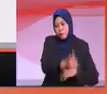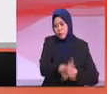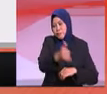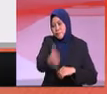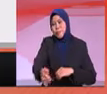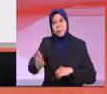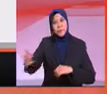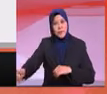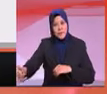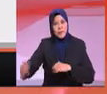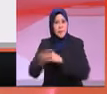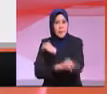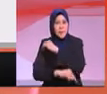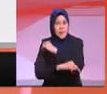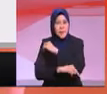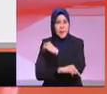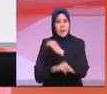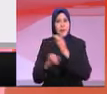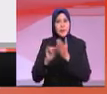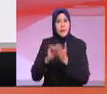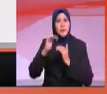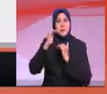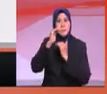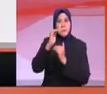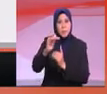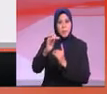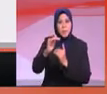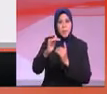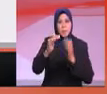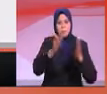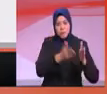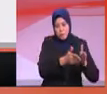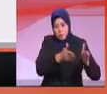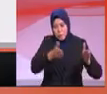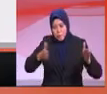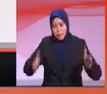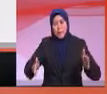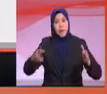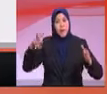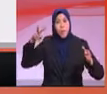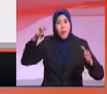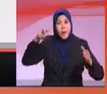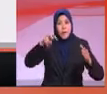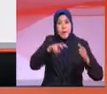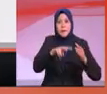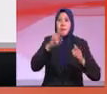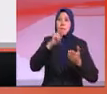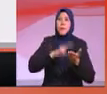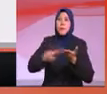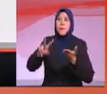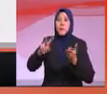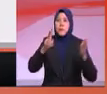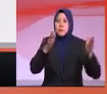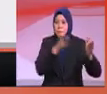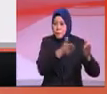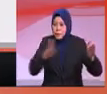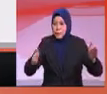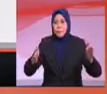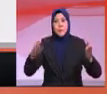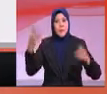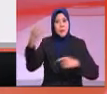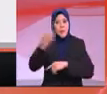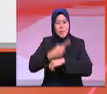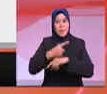negeri. Dan ini adalah kerana tempoh inkubasi untuk virus tersebut adalah 2 minggu. Tapi kita lihat